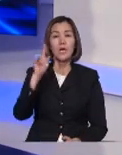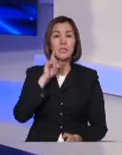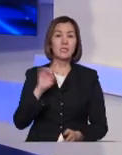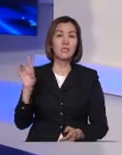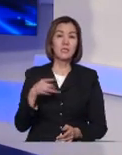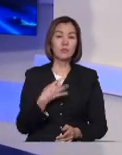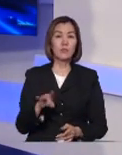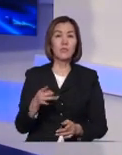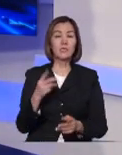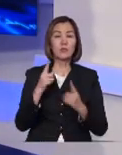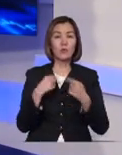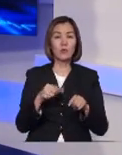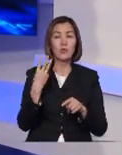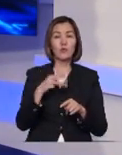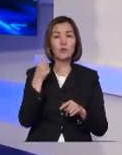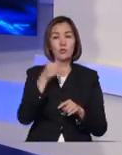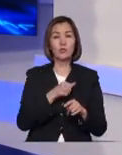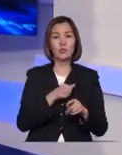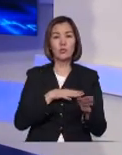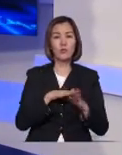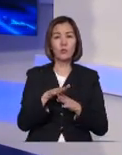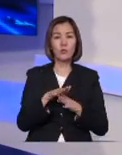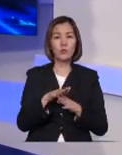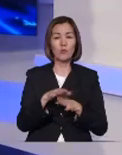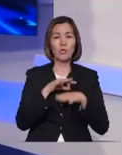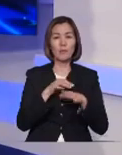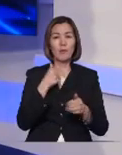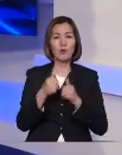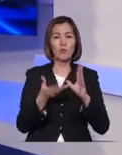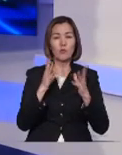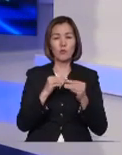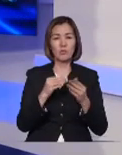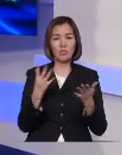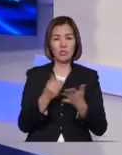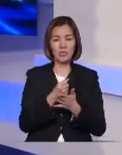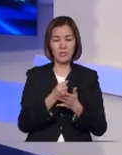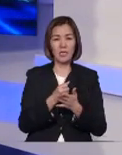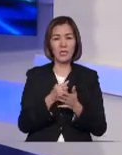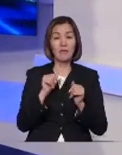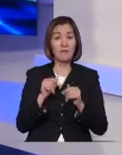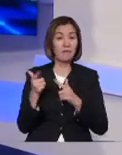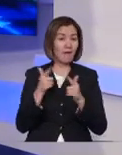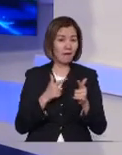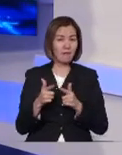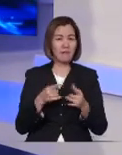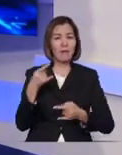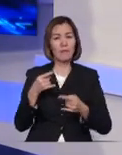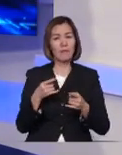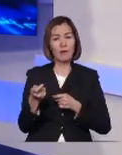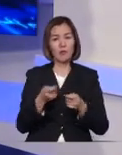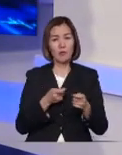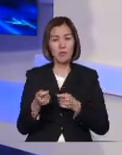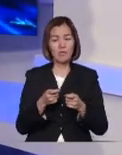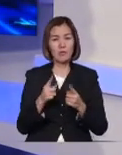Қазақстан Республикасының мәслихатының құрылғанына 30 жыл толуына орай өткен байқаудың қорытындысы шықты. Ол бақ өкілдері арасында